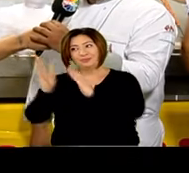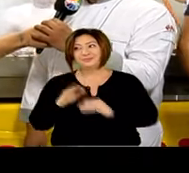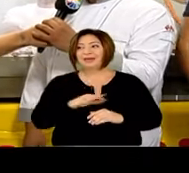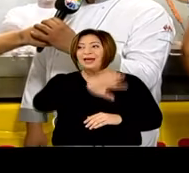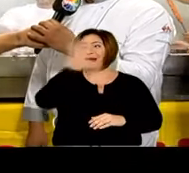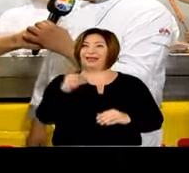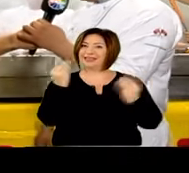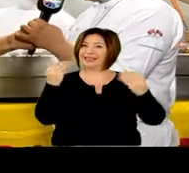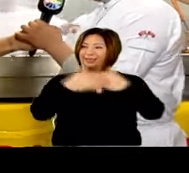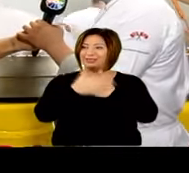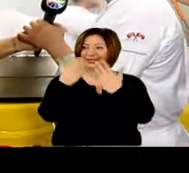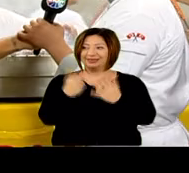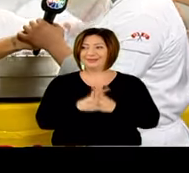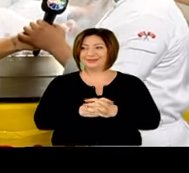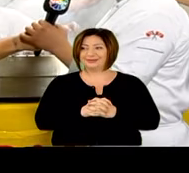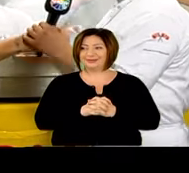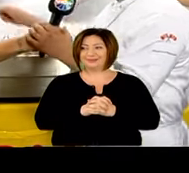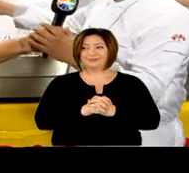Herkese hayırlı geceler.